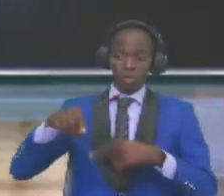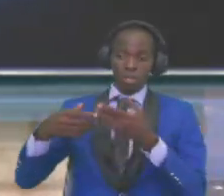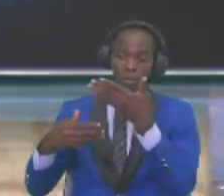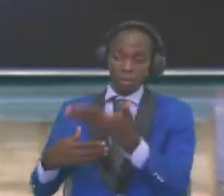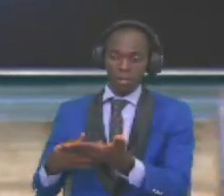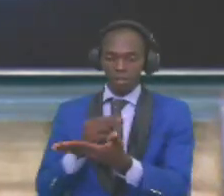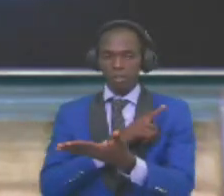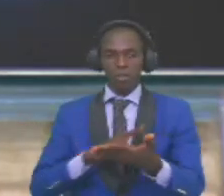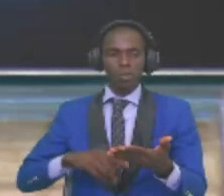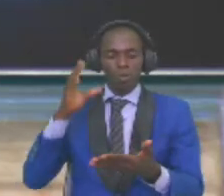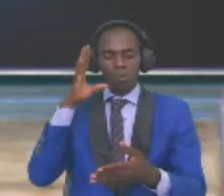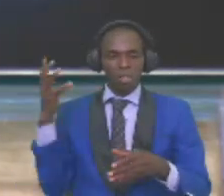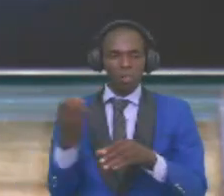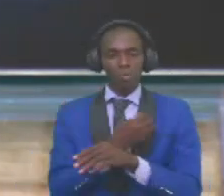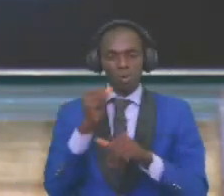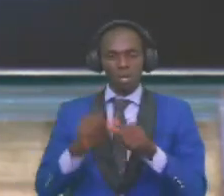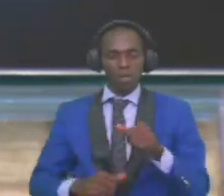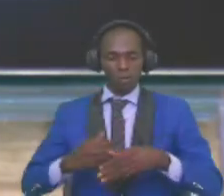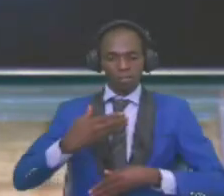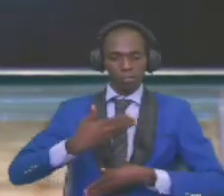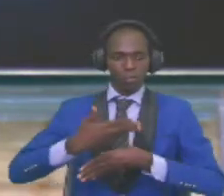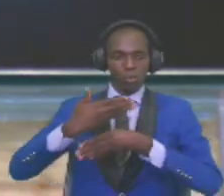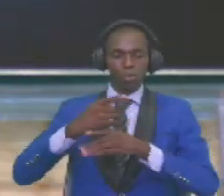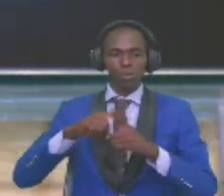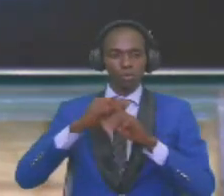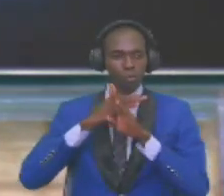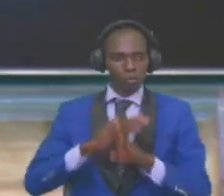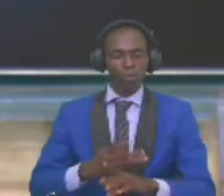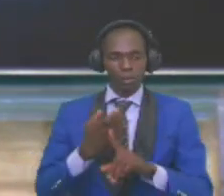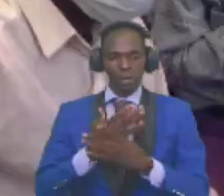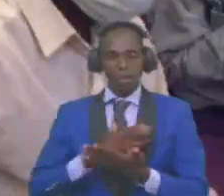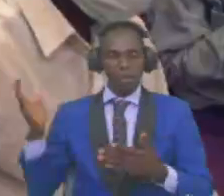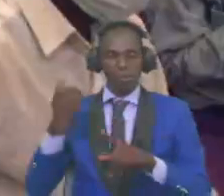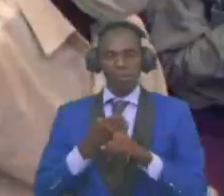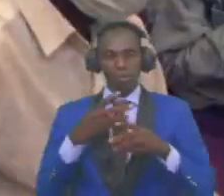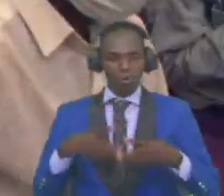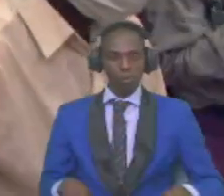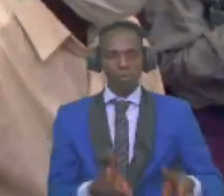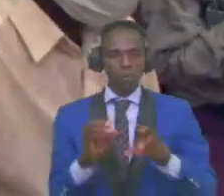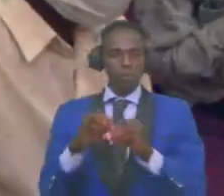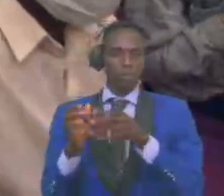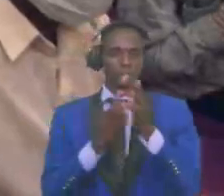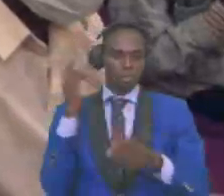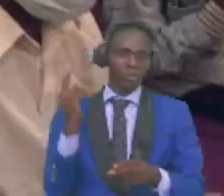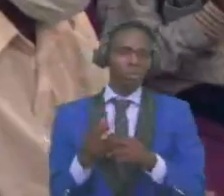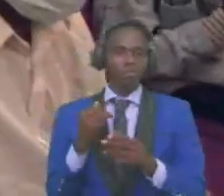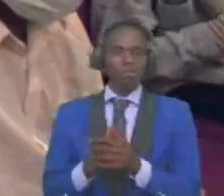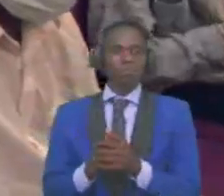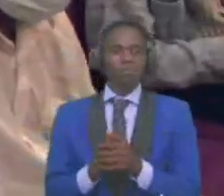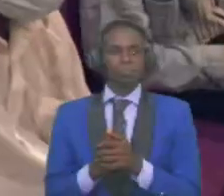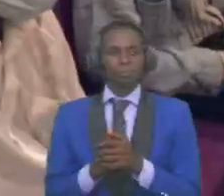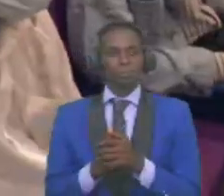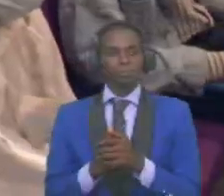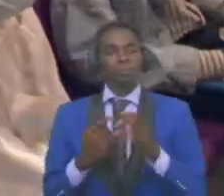avant continue parviennent le sénat ou au tour à la pierre d'achoppement de 23 au nom de jésus christ